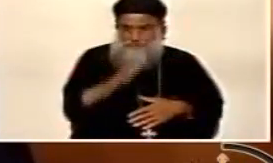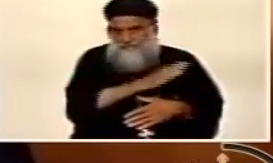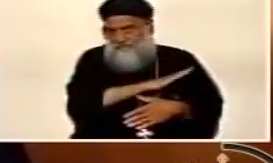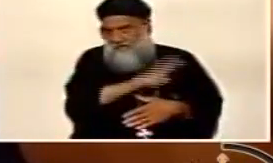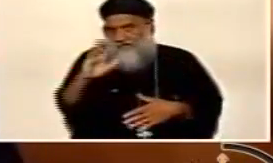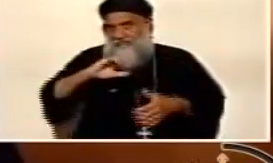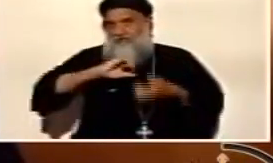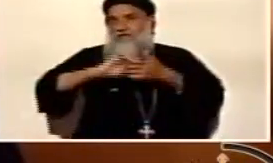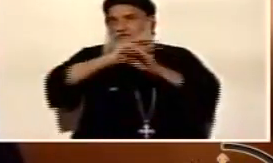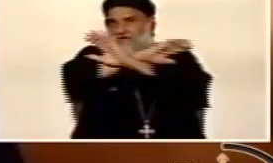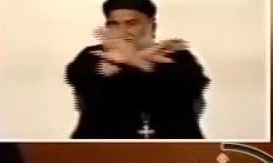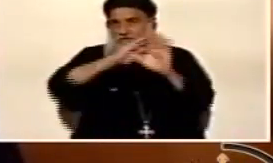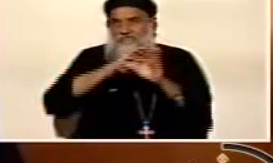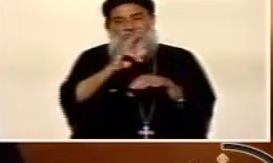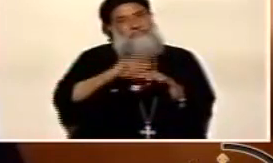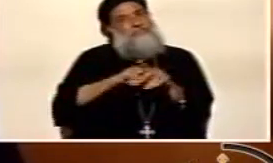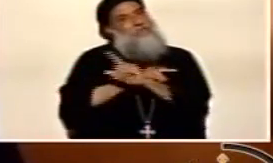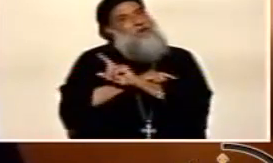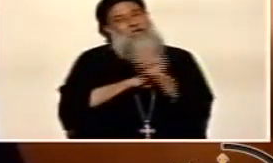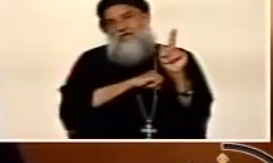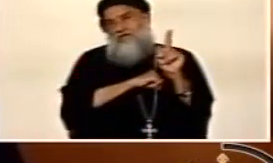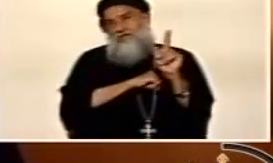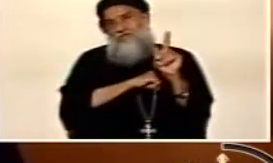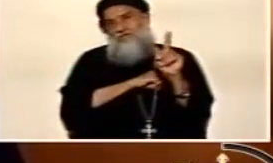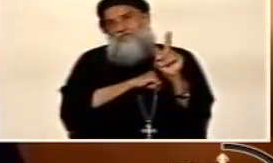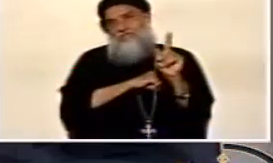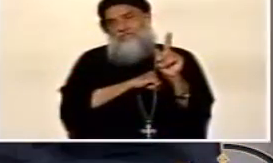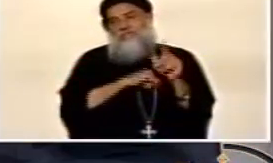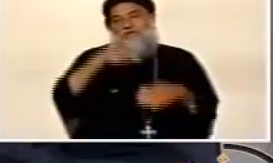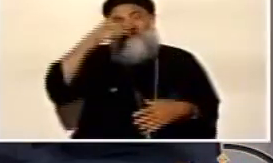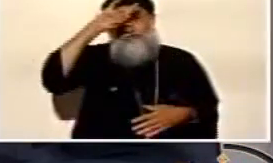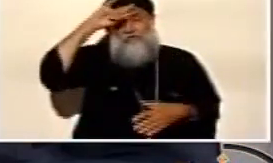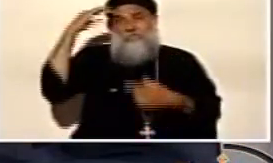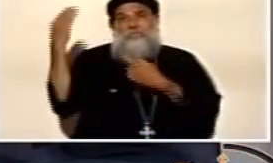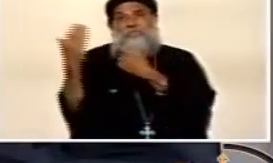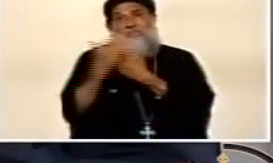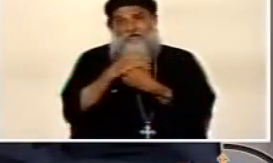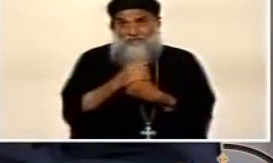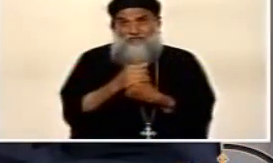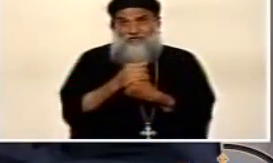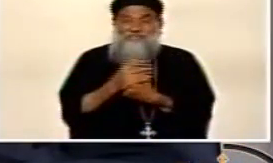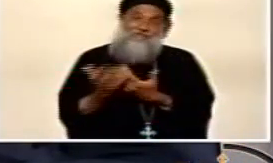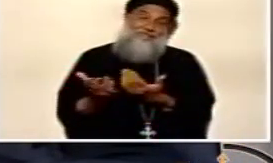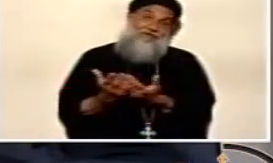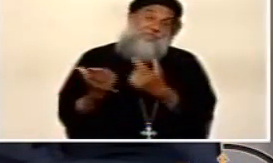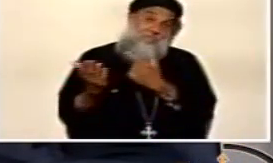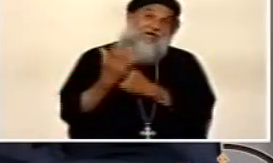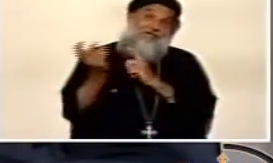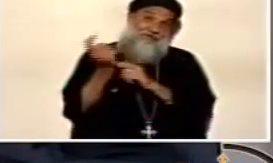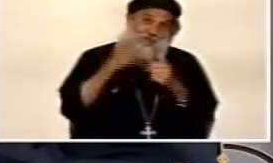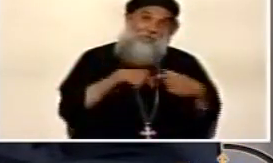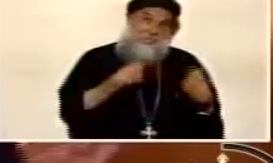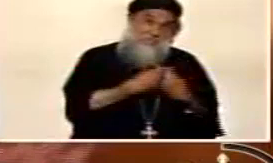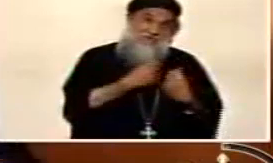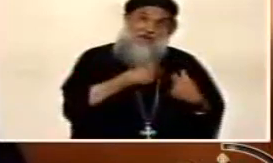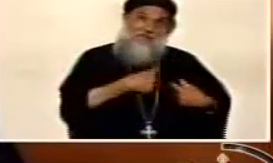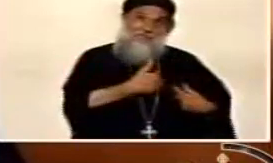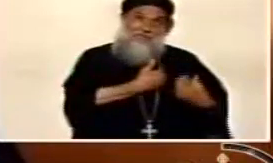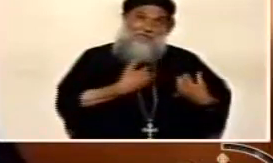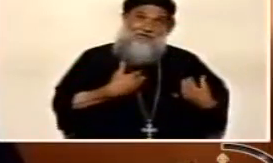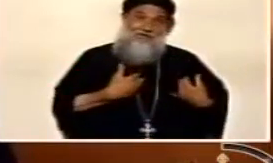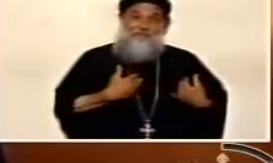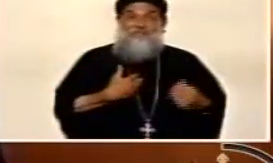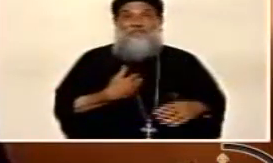شخص التلاميذ. عمل الروح القدس يغير فعلا القلوب. بالظبط كده. وفي شخصيات بقى